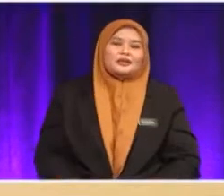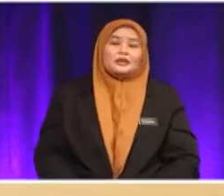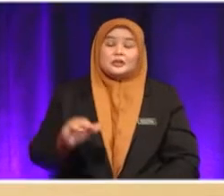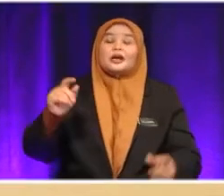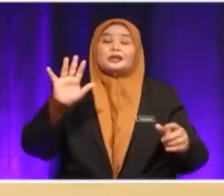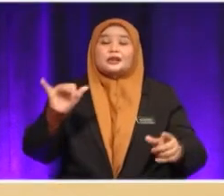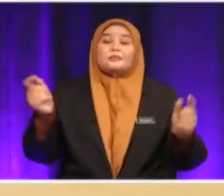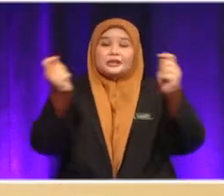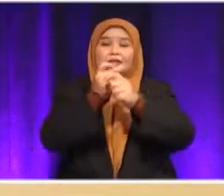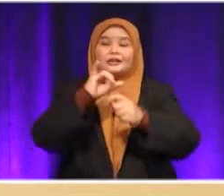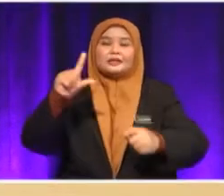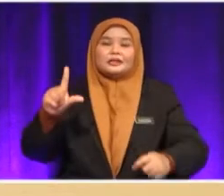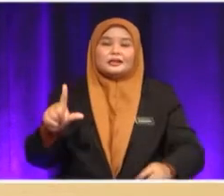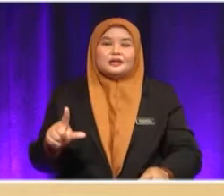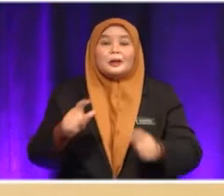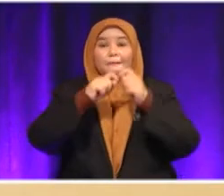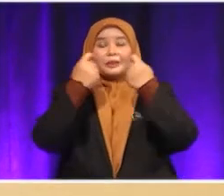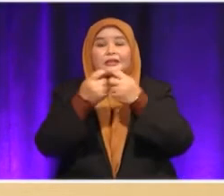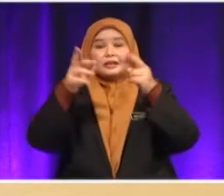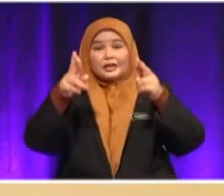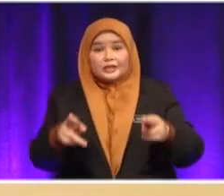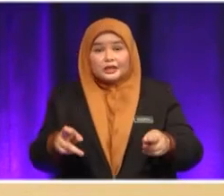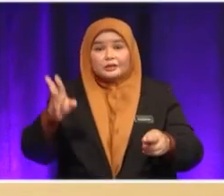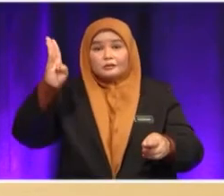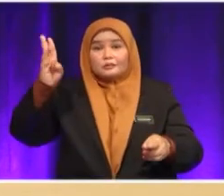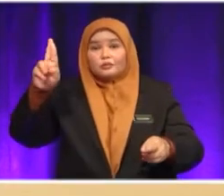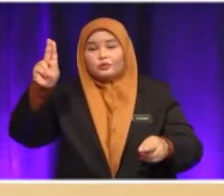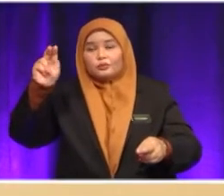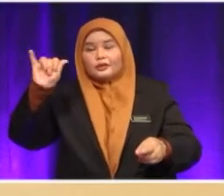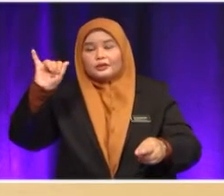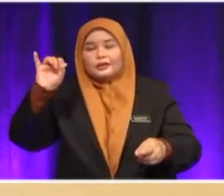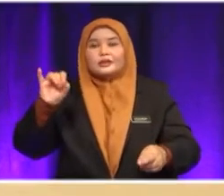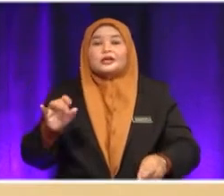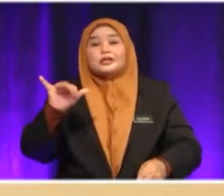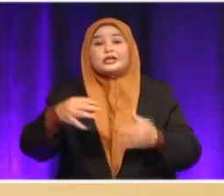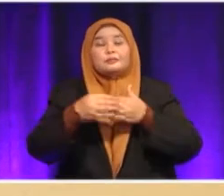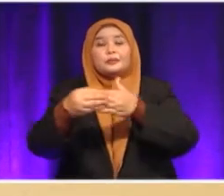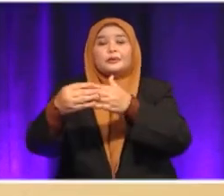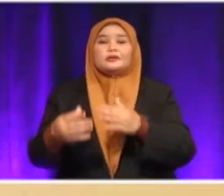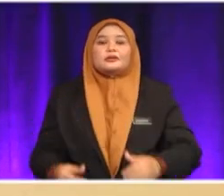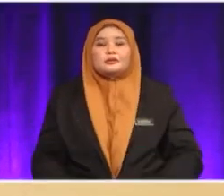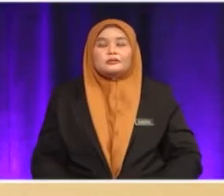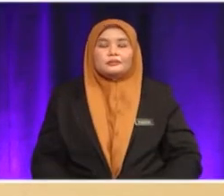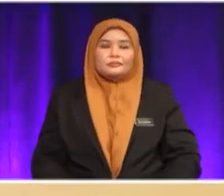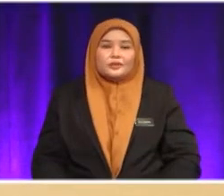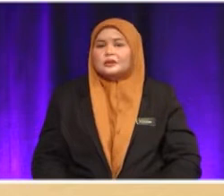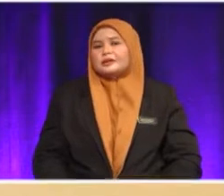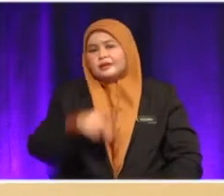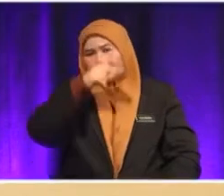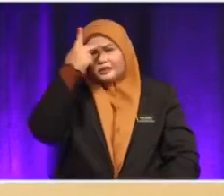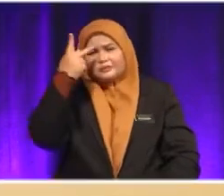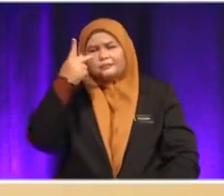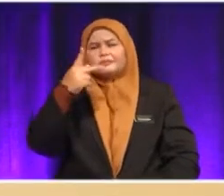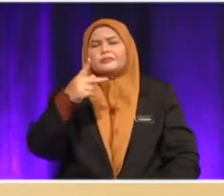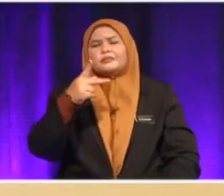menentang ialah Patih rakyat Brunei yang dipimpin oleh Beliau